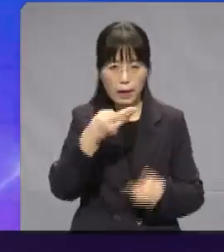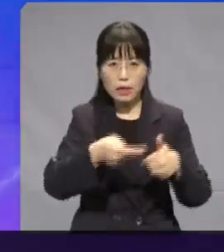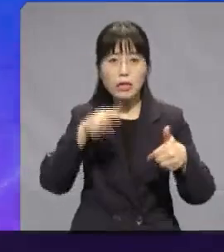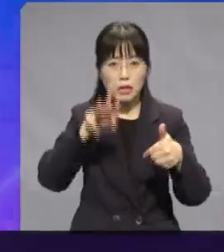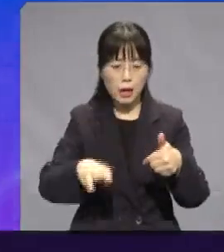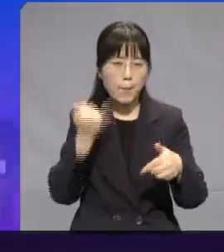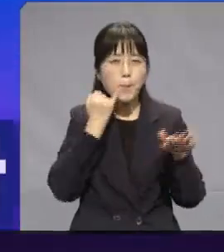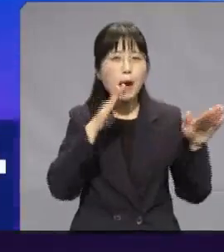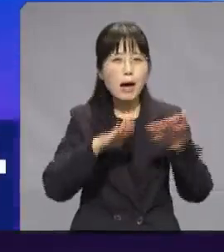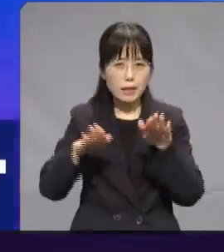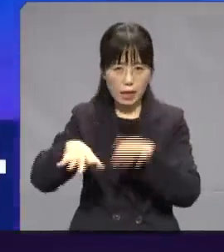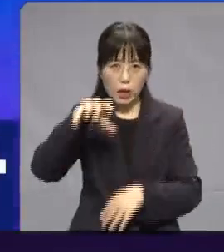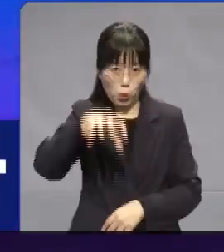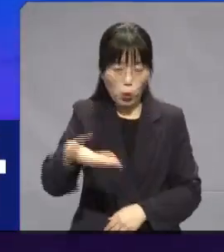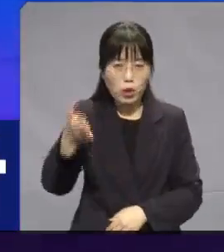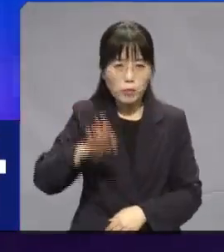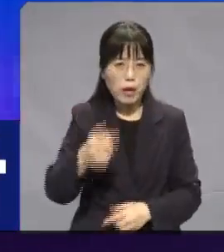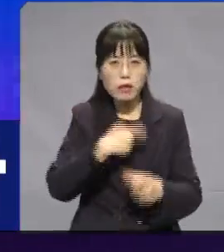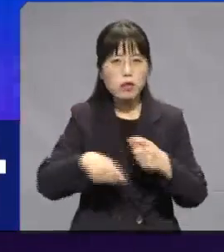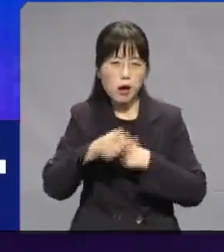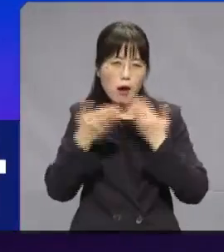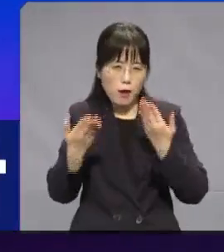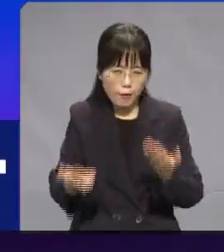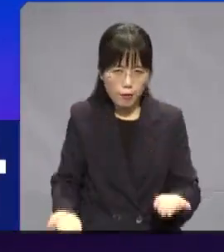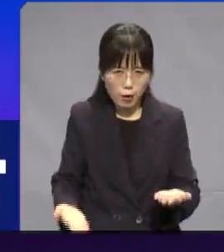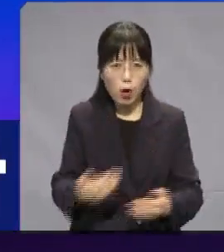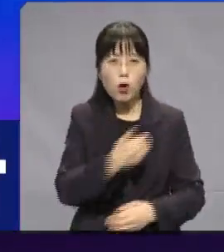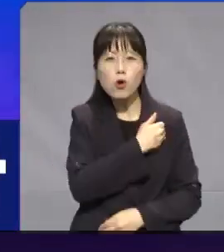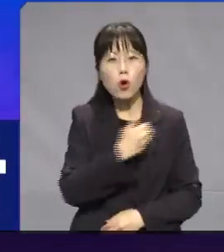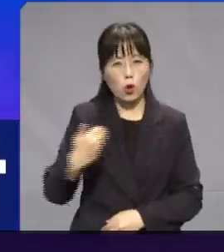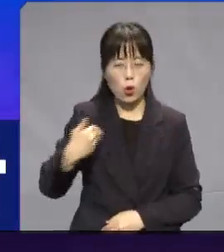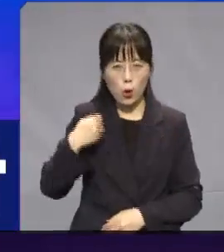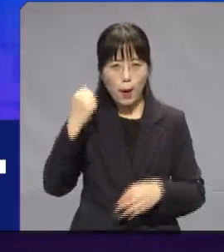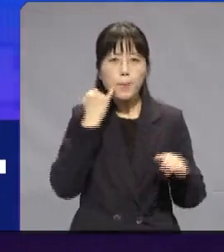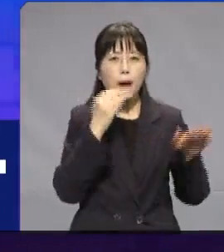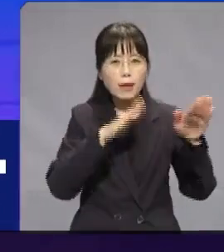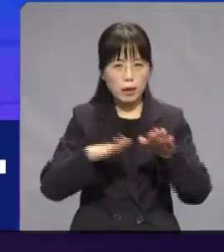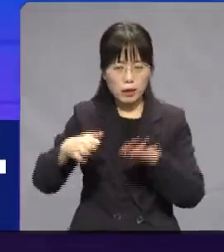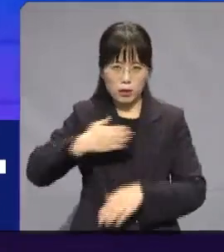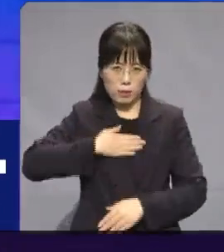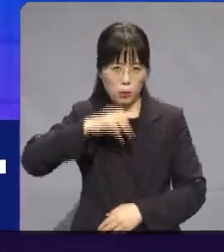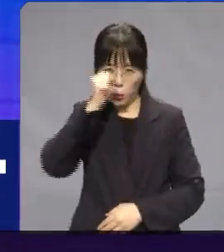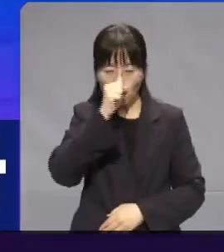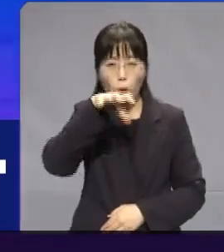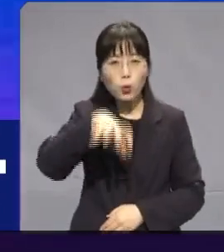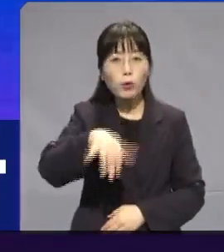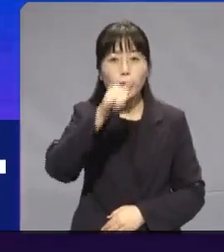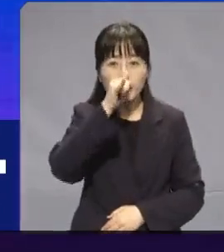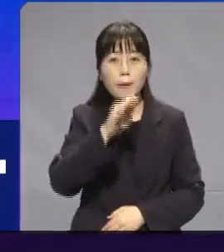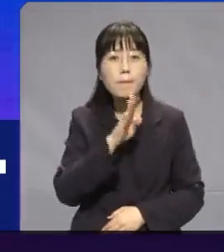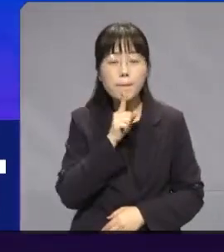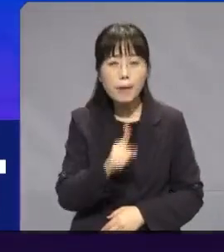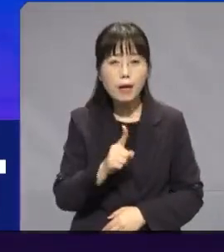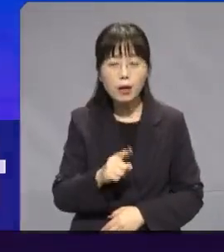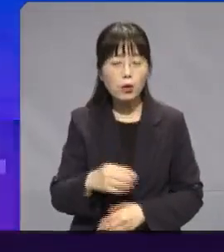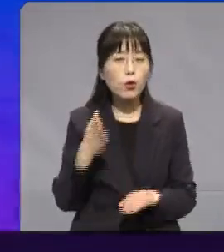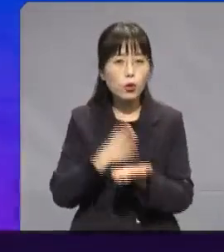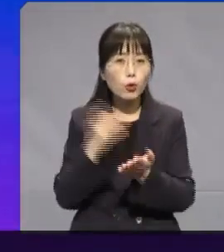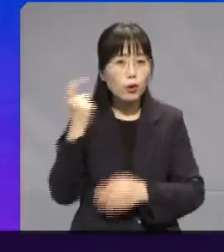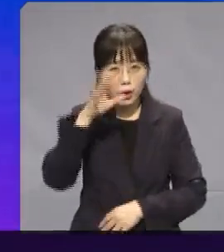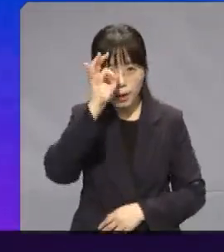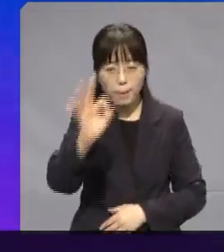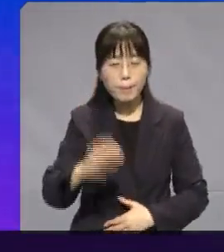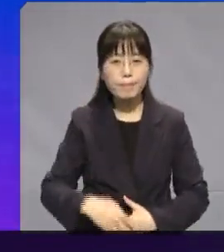이제 바다의 고장이지만 더 한적하고 여유롭게 바다를 보며 힐링할 수 있는 곳이 있다고 합니다. 소식 들어보겠습니다.